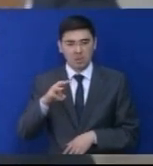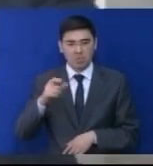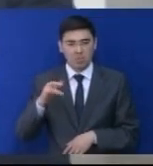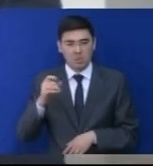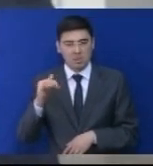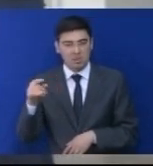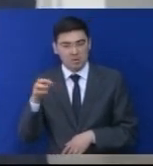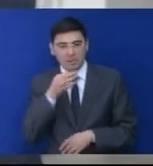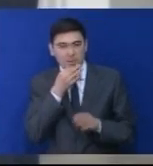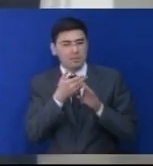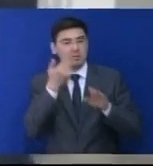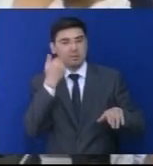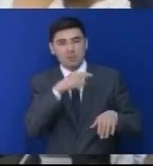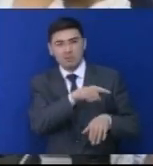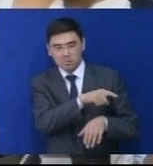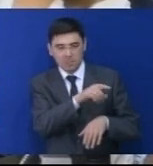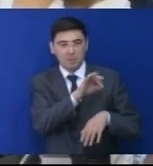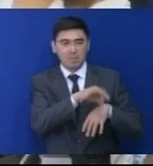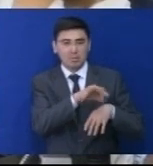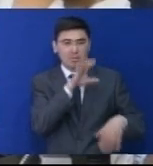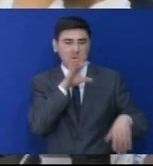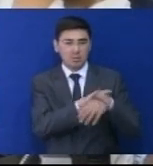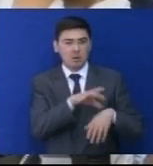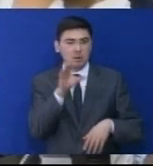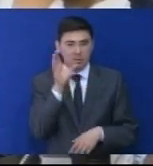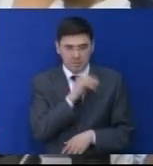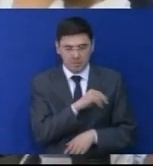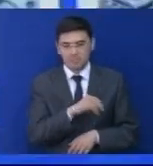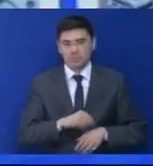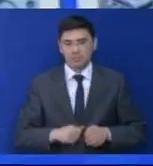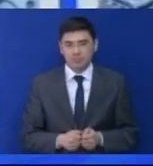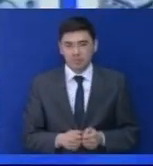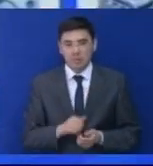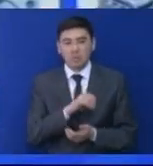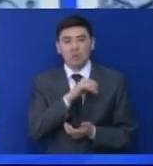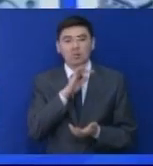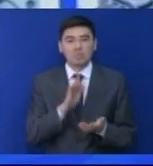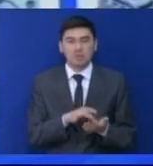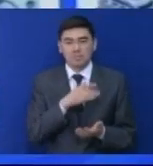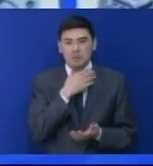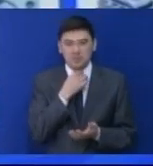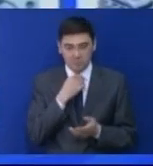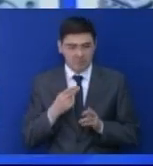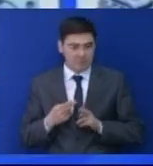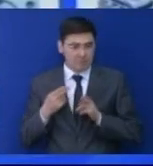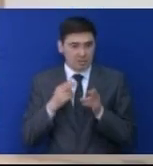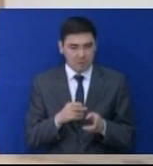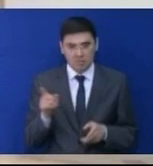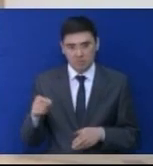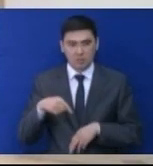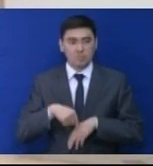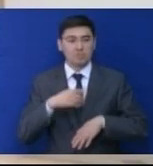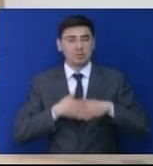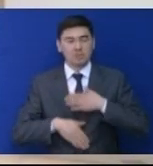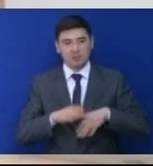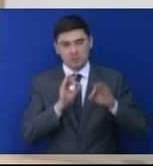анықтап емдеуге бағытталған. Жастармен сұхбаттаса отырып Серік Нүркенов туған қаласы Семейге келгендегі қуанышын жасырмады. Я очень